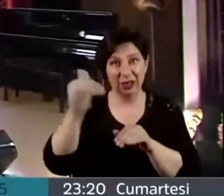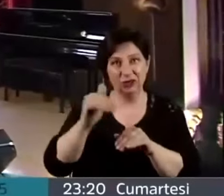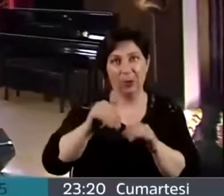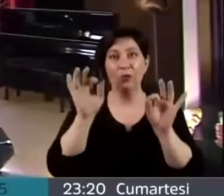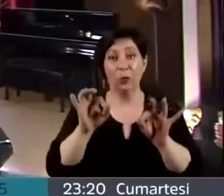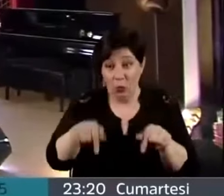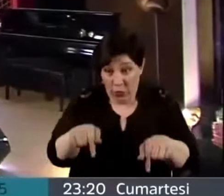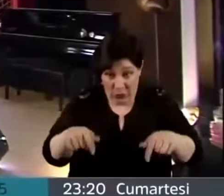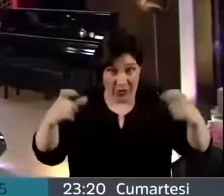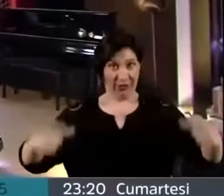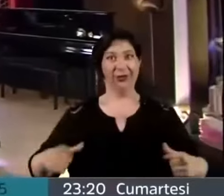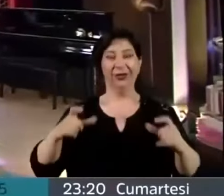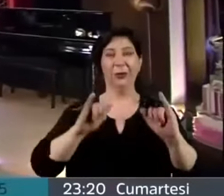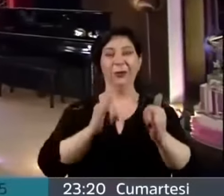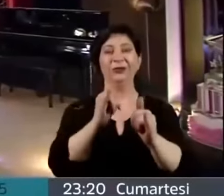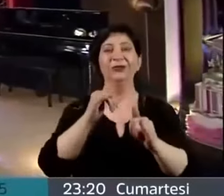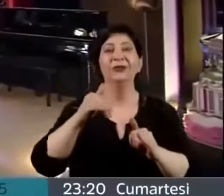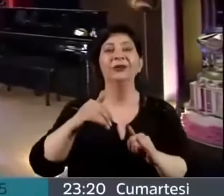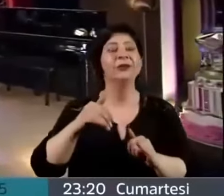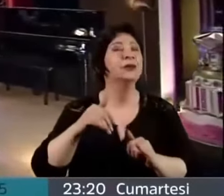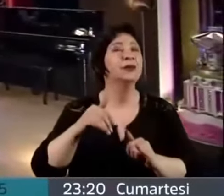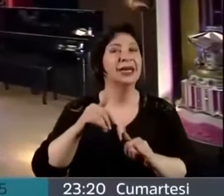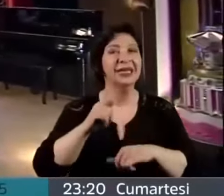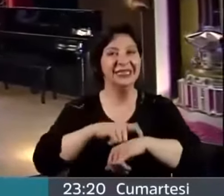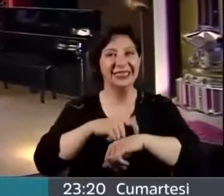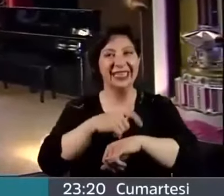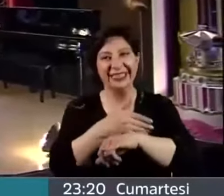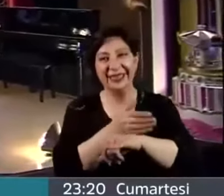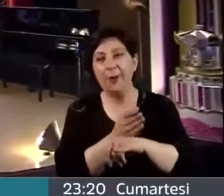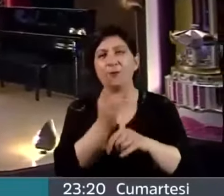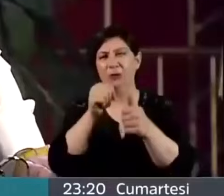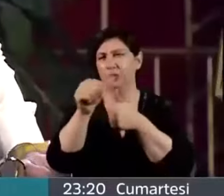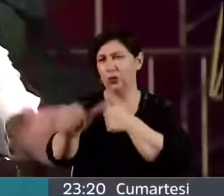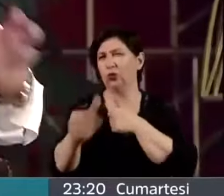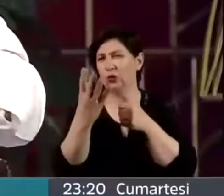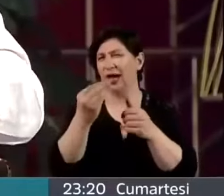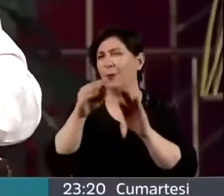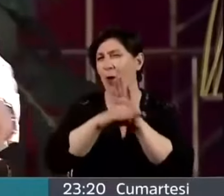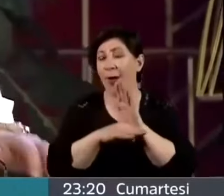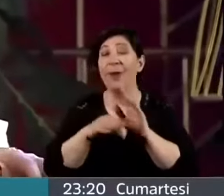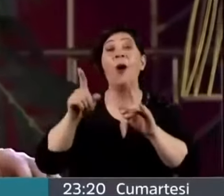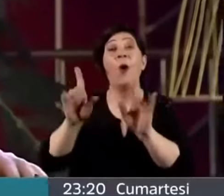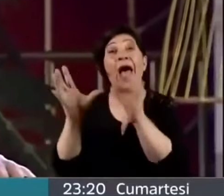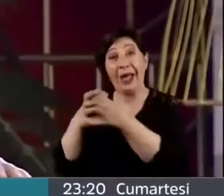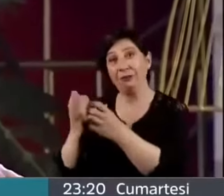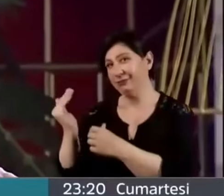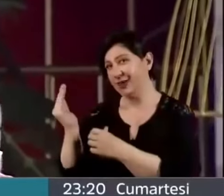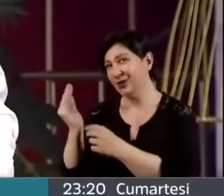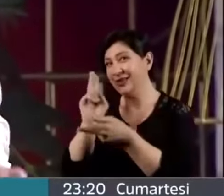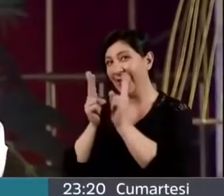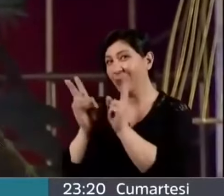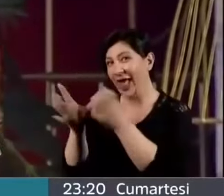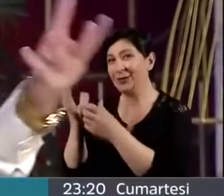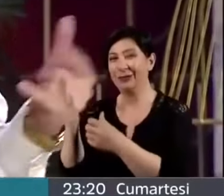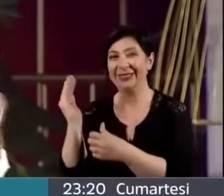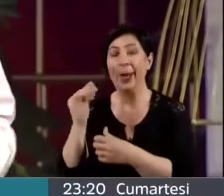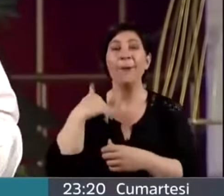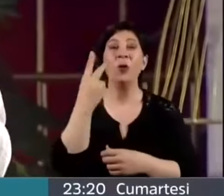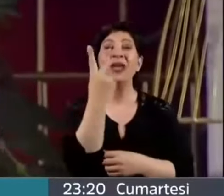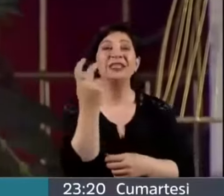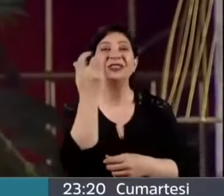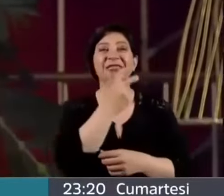Gelmedim ama geleceğim. Burada oynuyoruz. Duydum. İlerleyen saatlerde diyeyim uzun bir program yapacağız. Harem Kabare ekibi de burada olacak. Ben orada iki